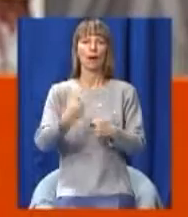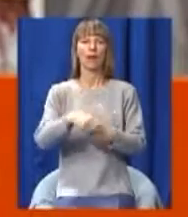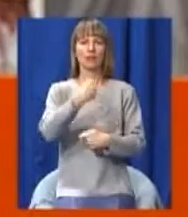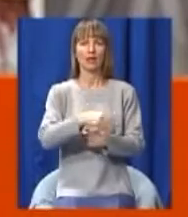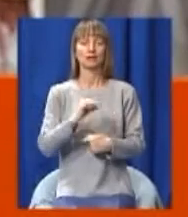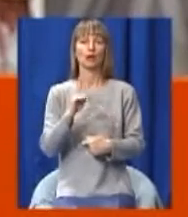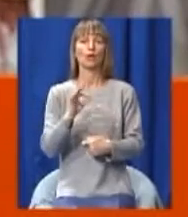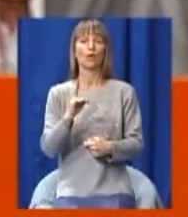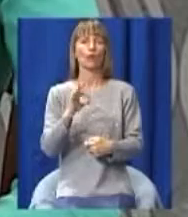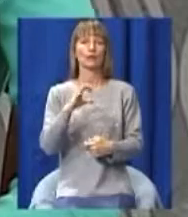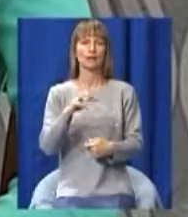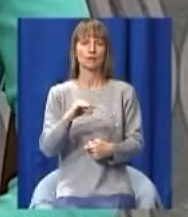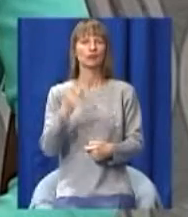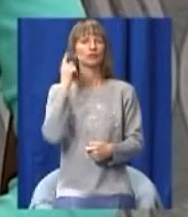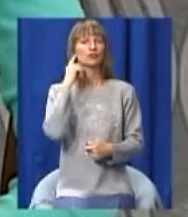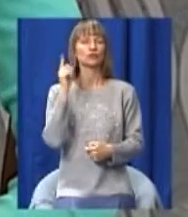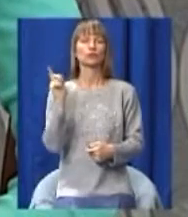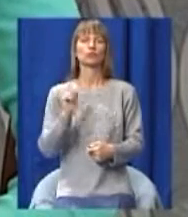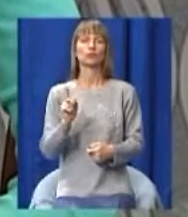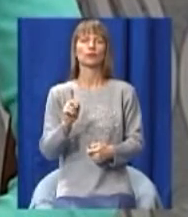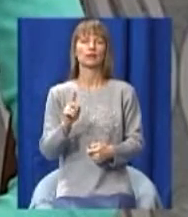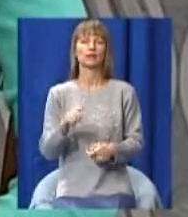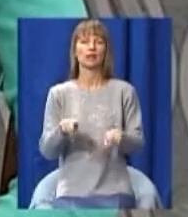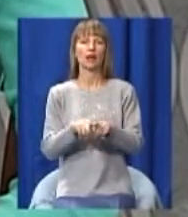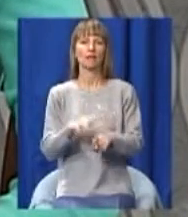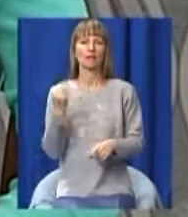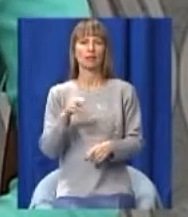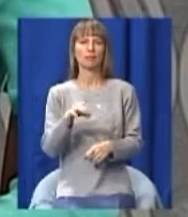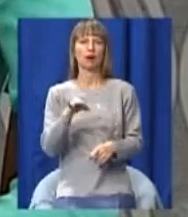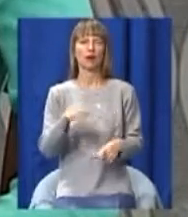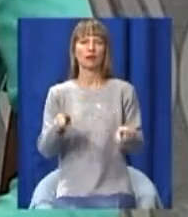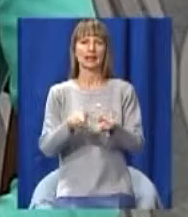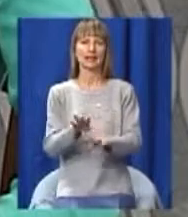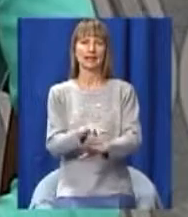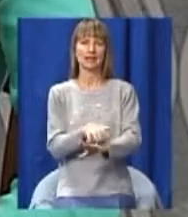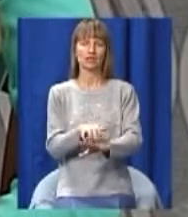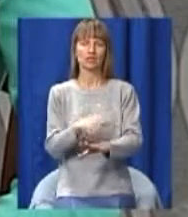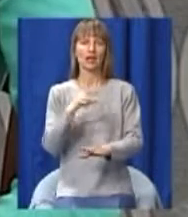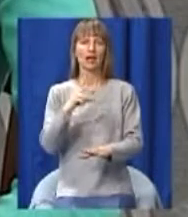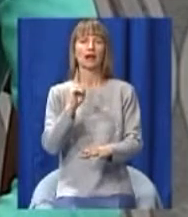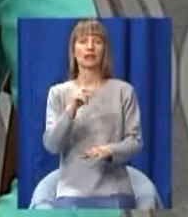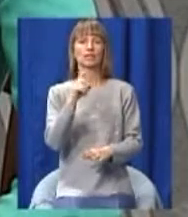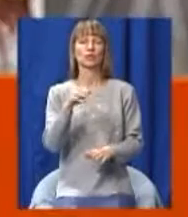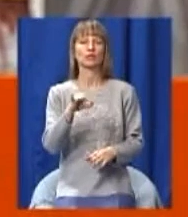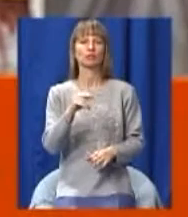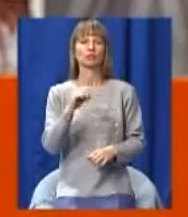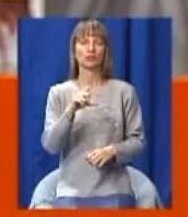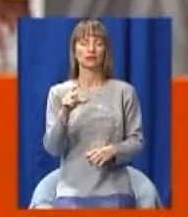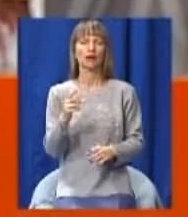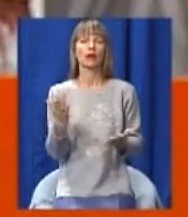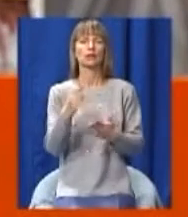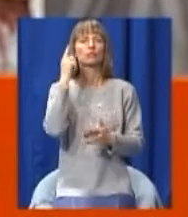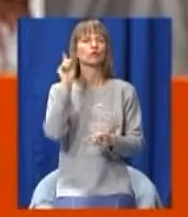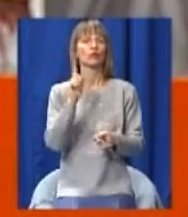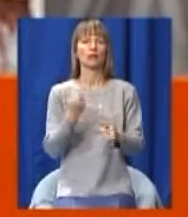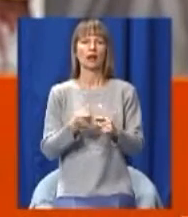влаштуєш собі екзотику. А чи чула ж ти щось такого цікавого про таких кішок екзотичних? так і називаються. А як ти думаєш,